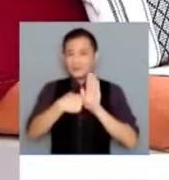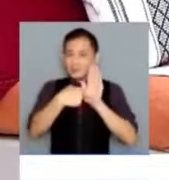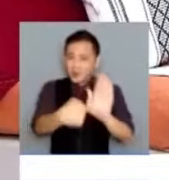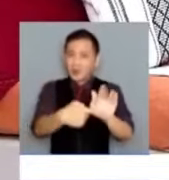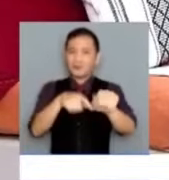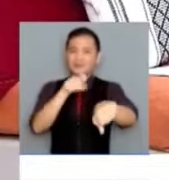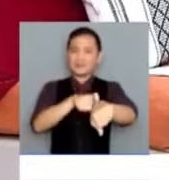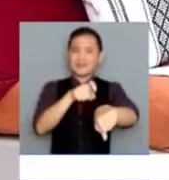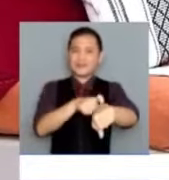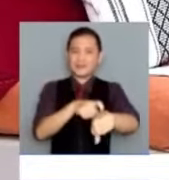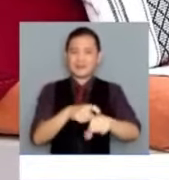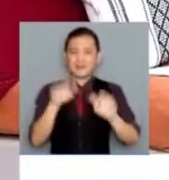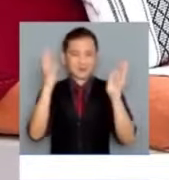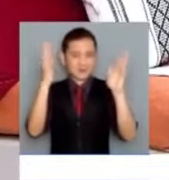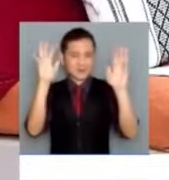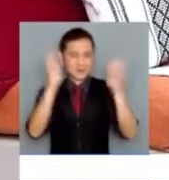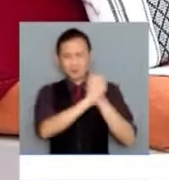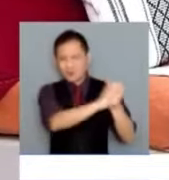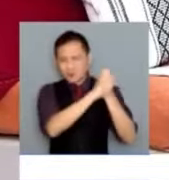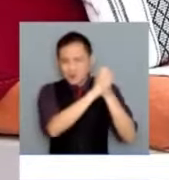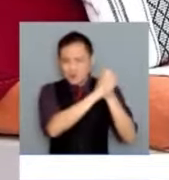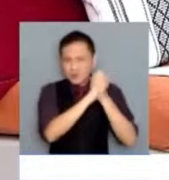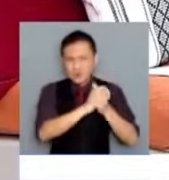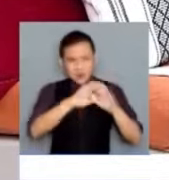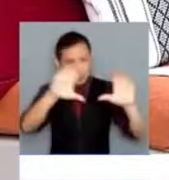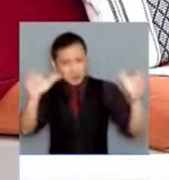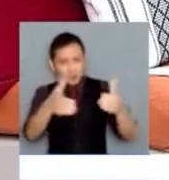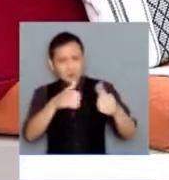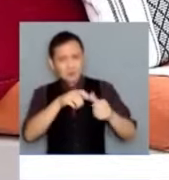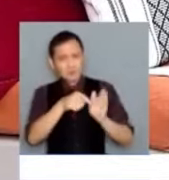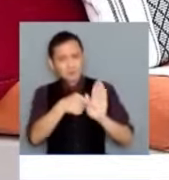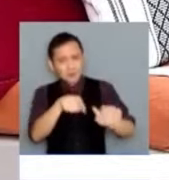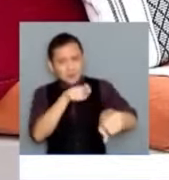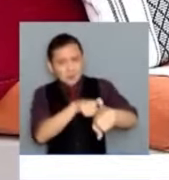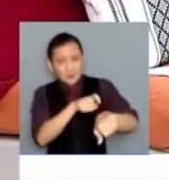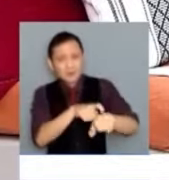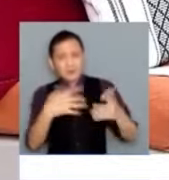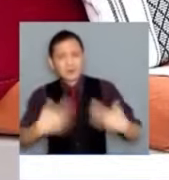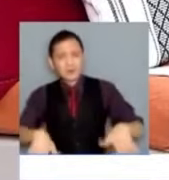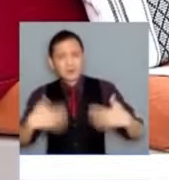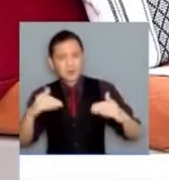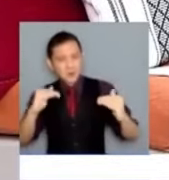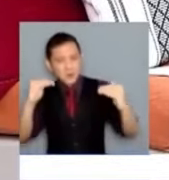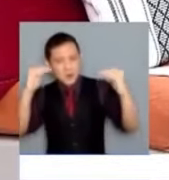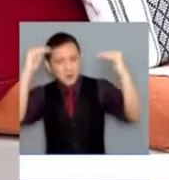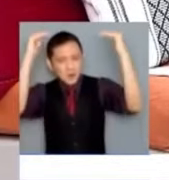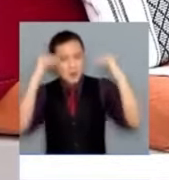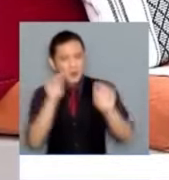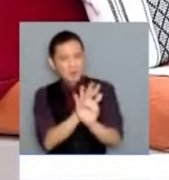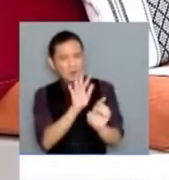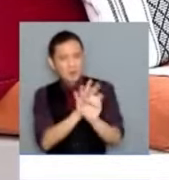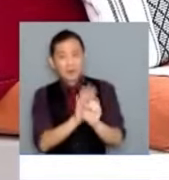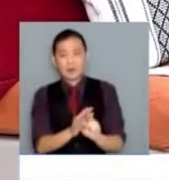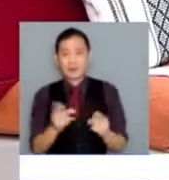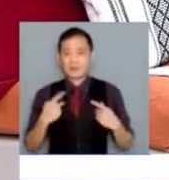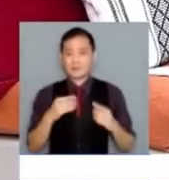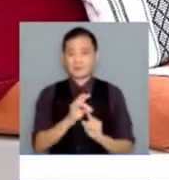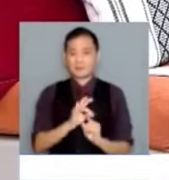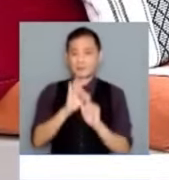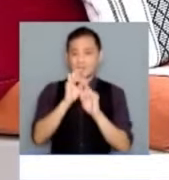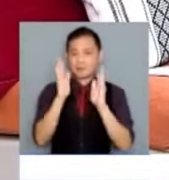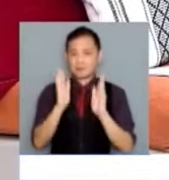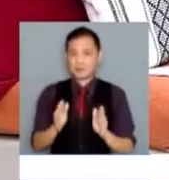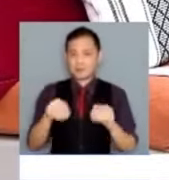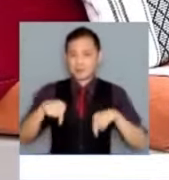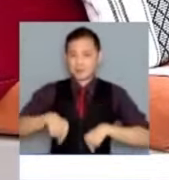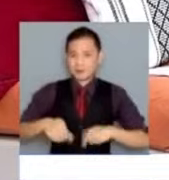congrats sa buong It's Showtime family. Yes. Ang taas-taas ng ratings. At napaka-espesyal na makakasama natin ngayong umaga live sa